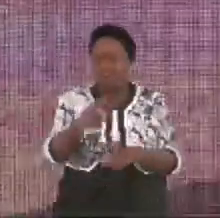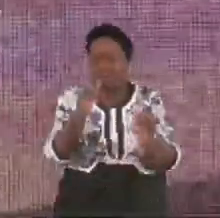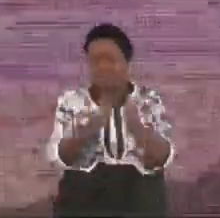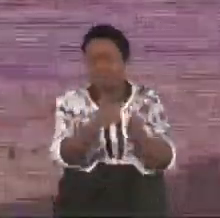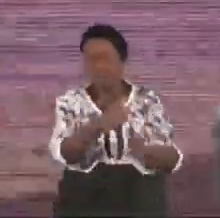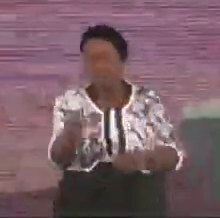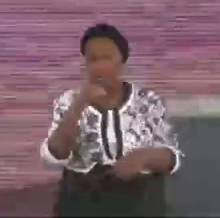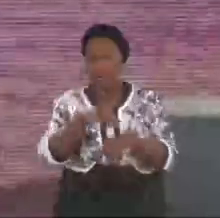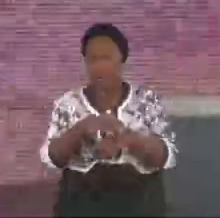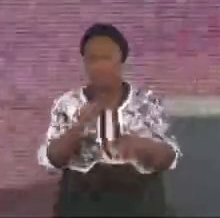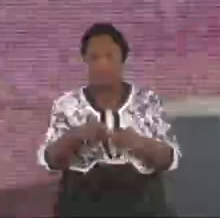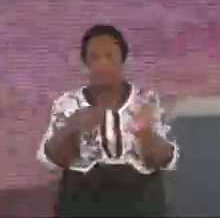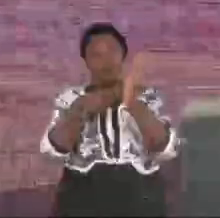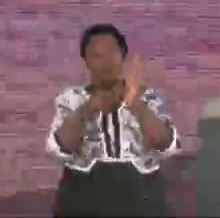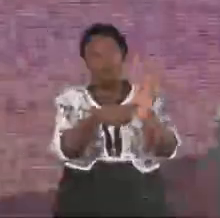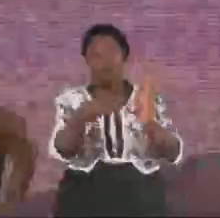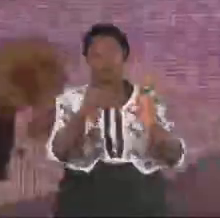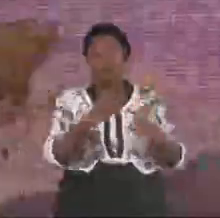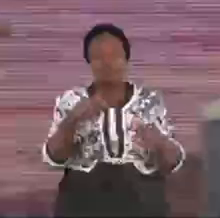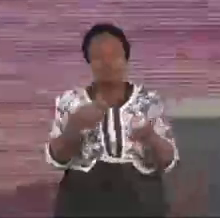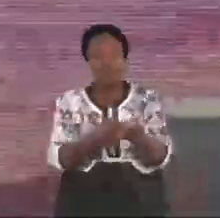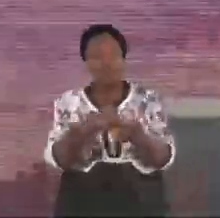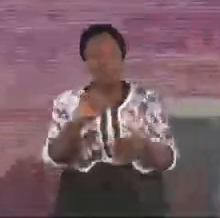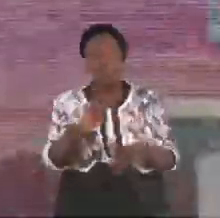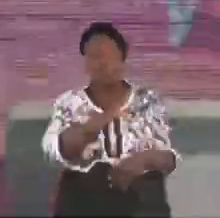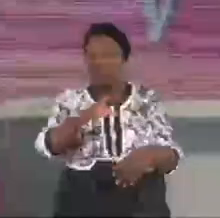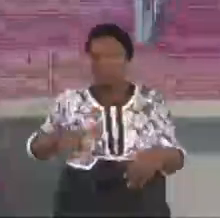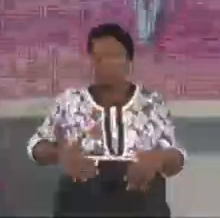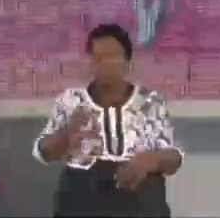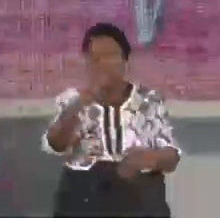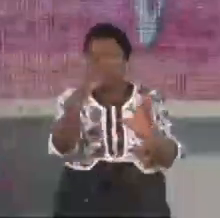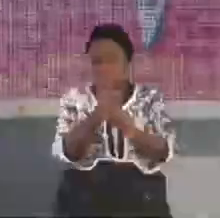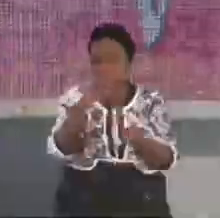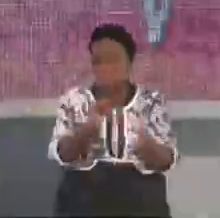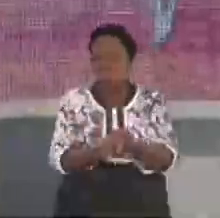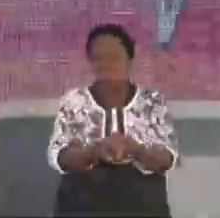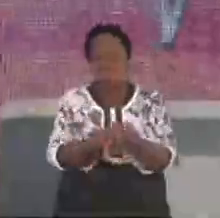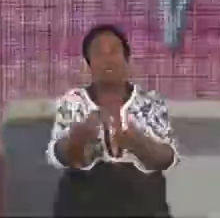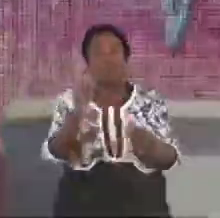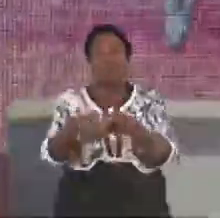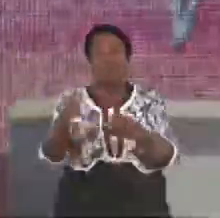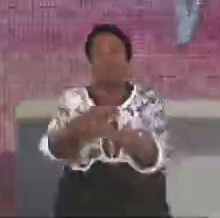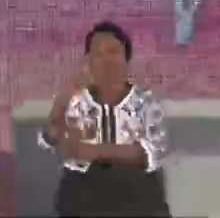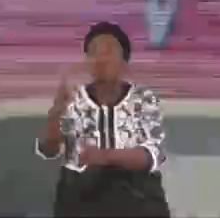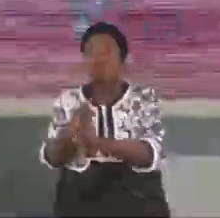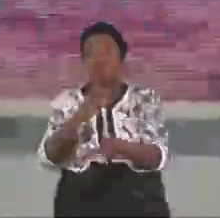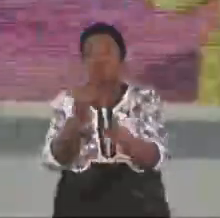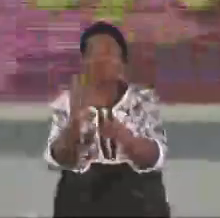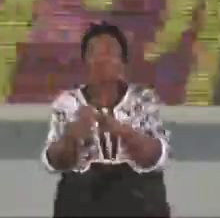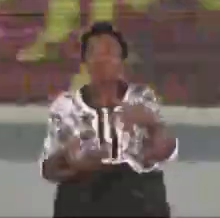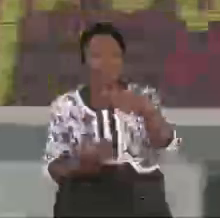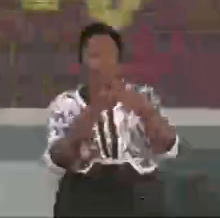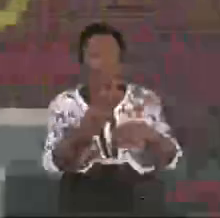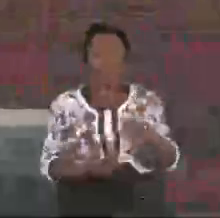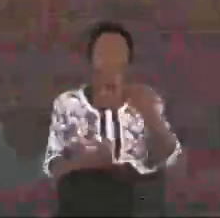t'envoie avec un message, avec la révélation de la volonté de Dieu, tu dois porter ce message au monde comme une flamme